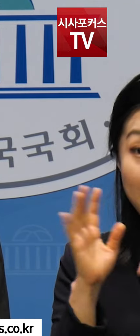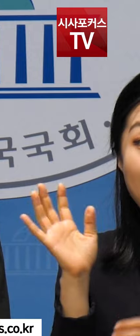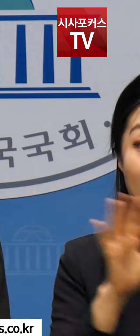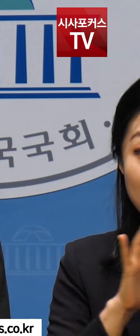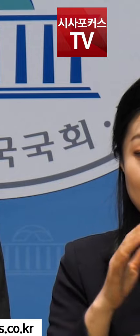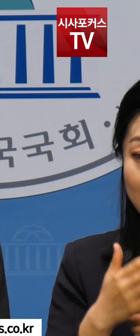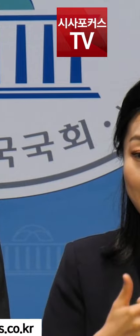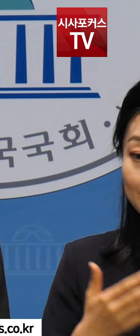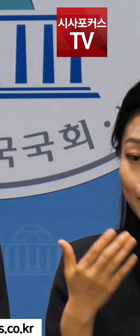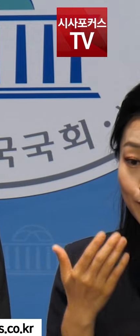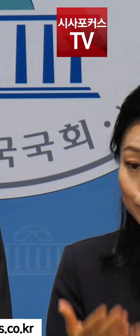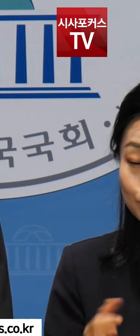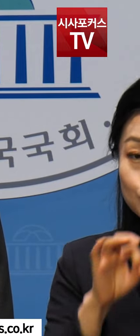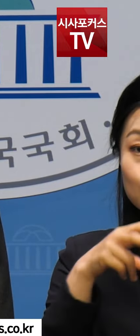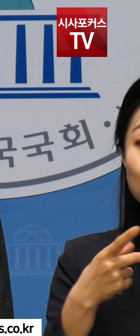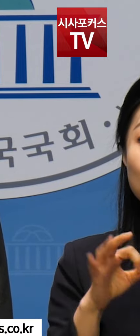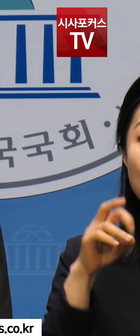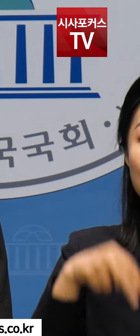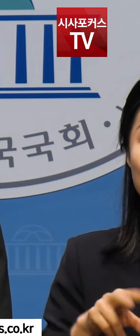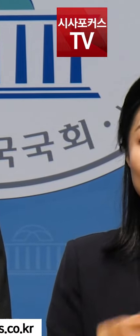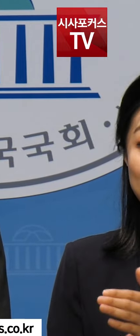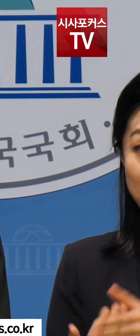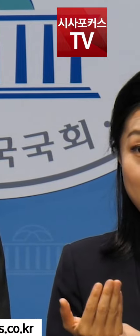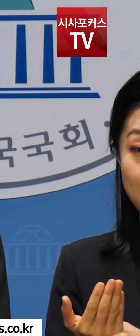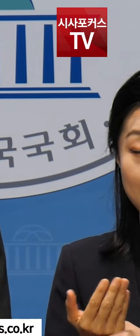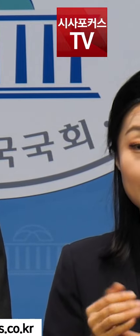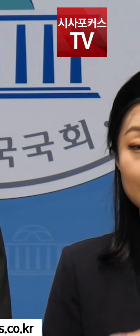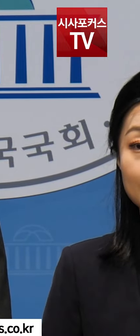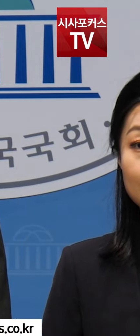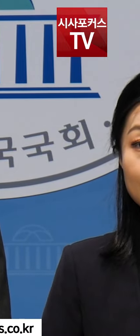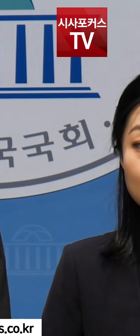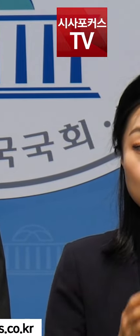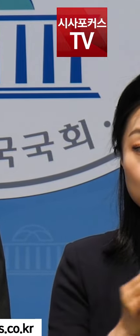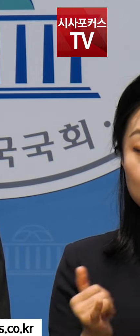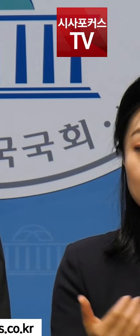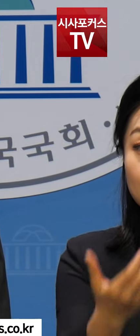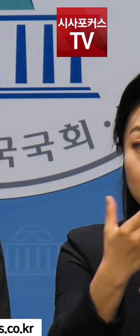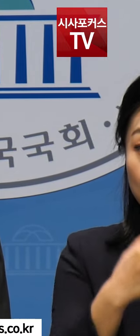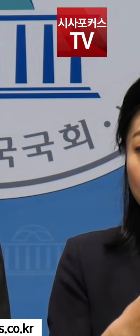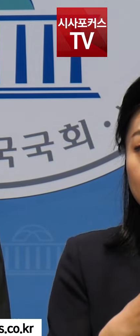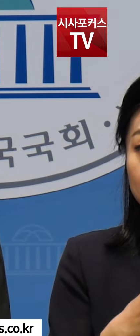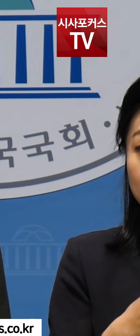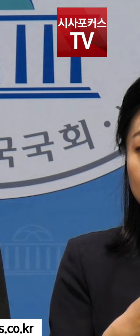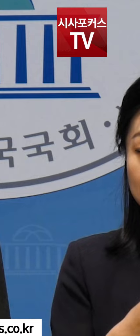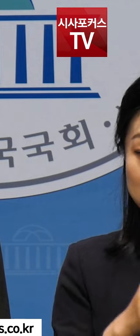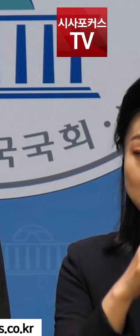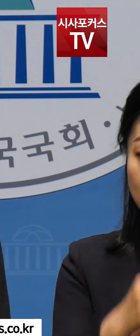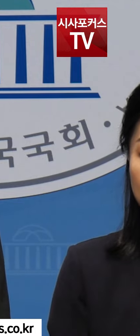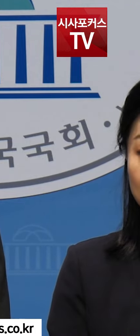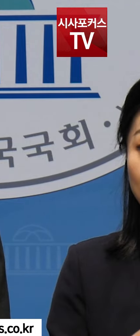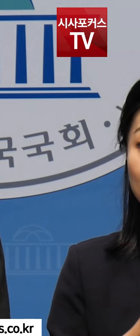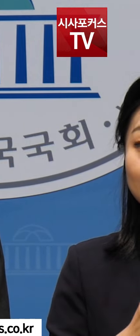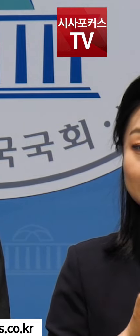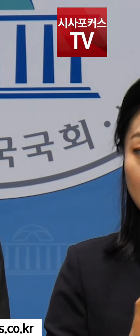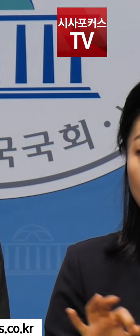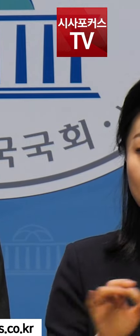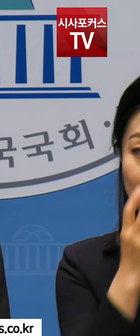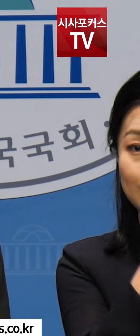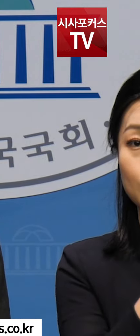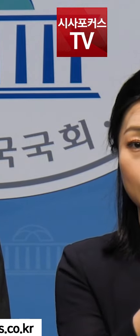않은 유동규를 고발하고 국민이 위임한 권력을 정권을 위해 사용하는